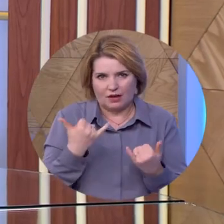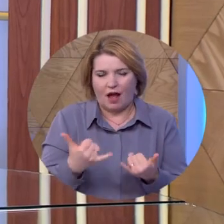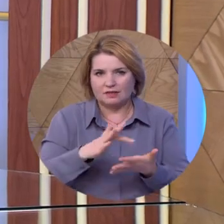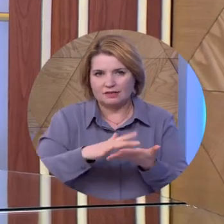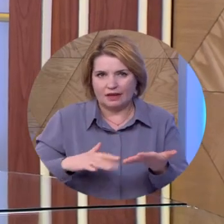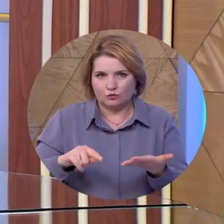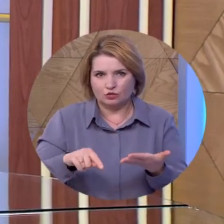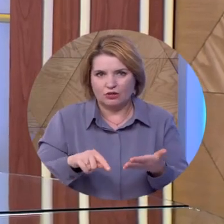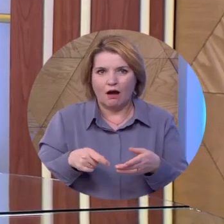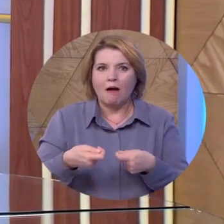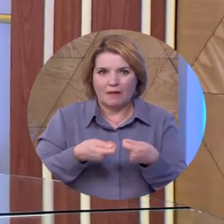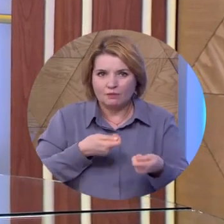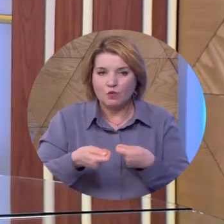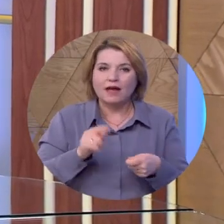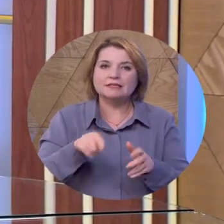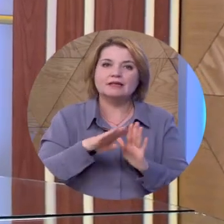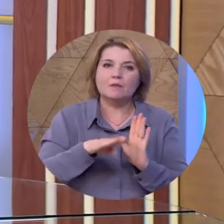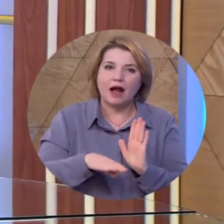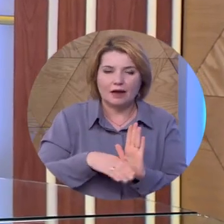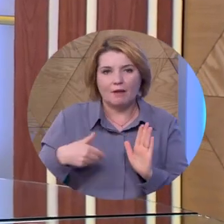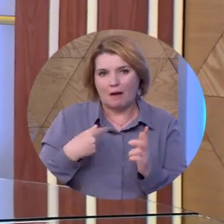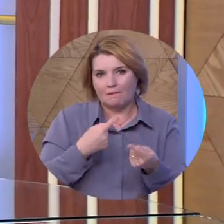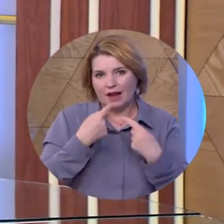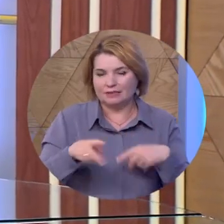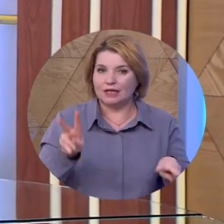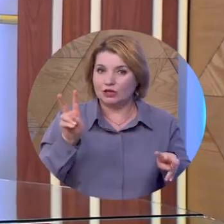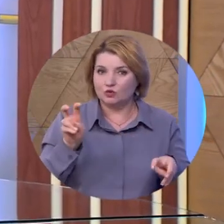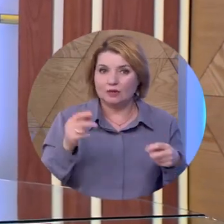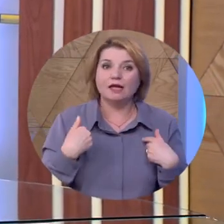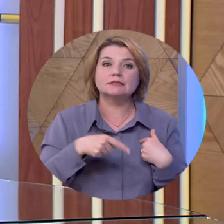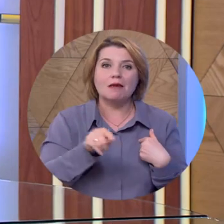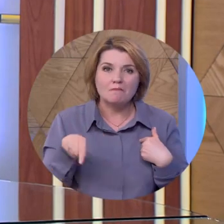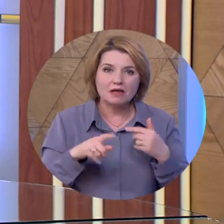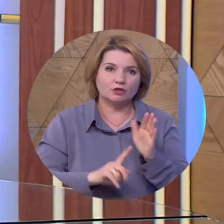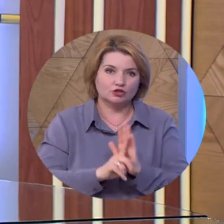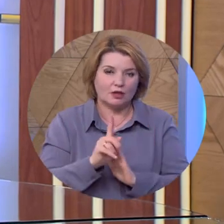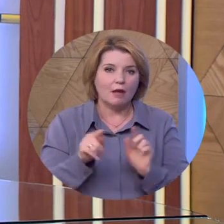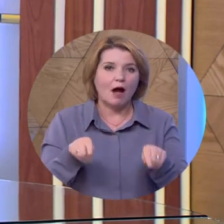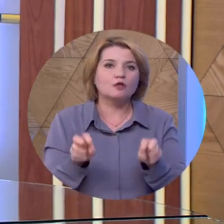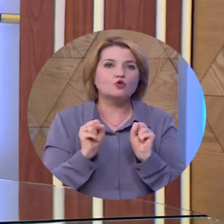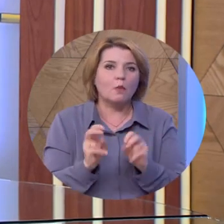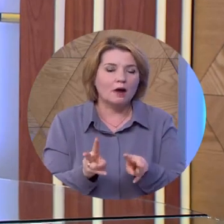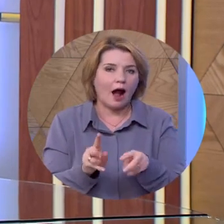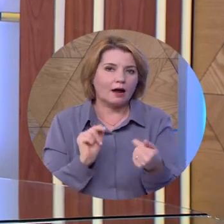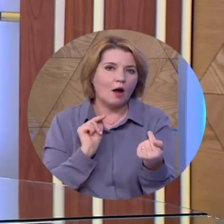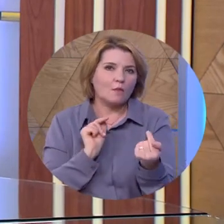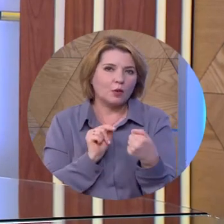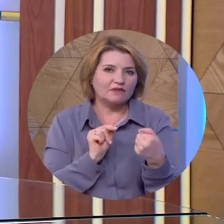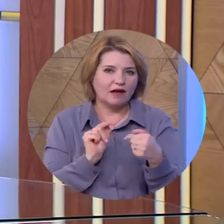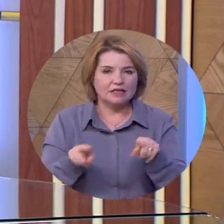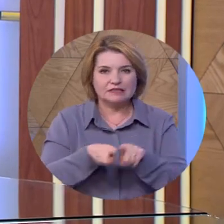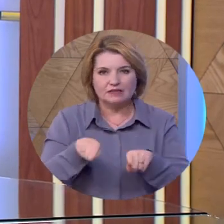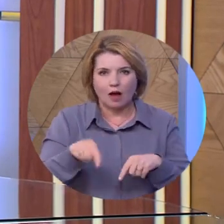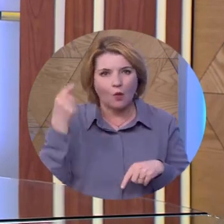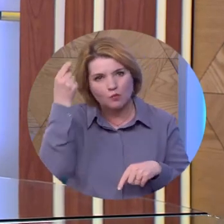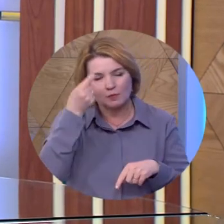Это полезная консультация в студии Марианы Дьяковой. И мы начинаем сегодня о том, как противодействовать психологическому